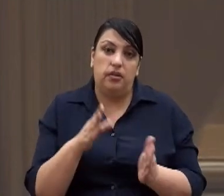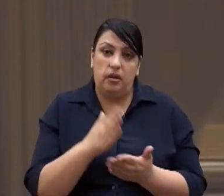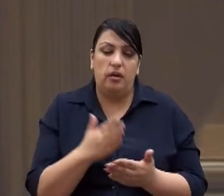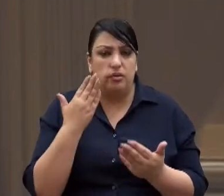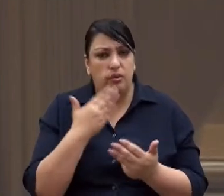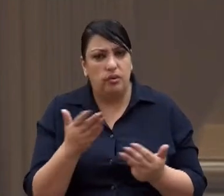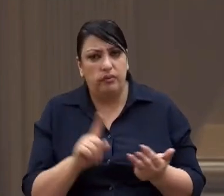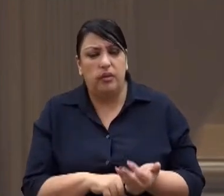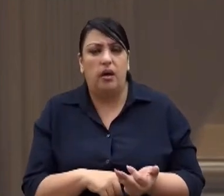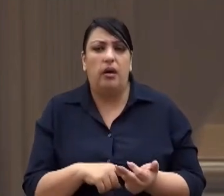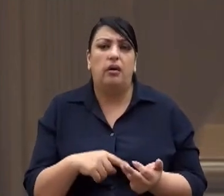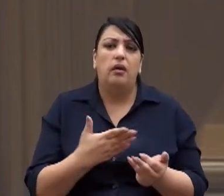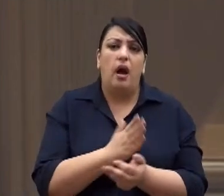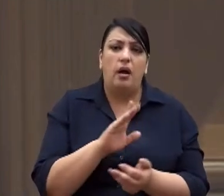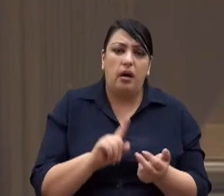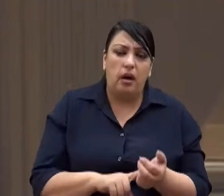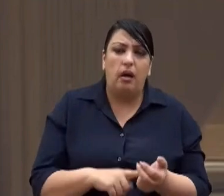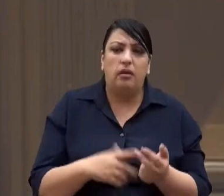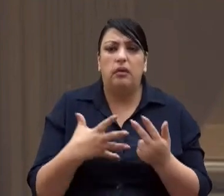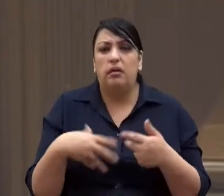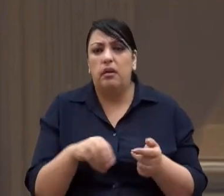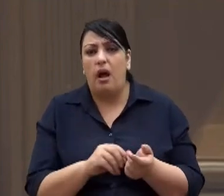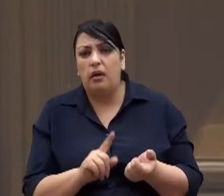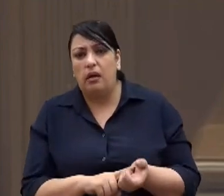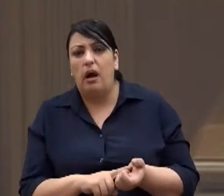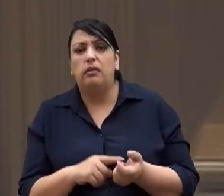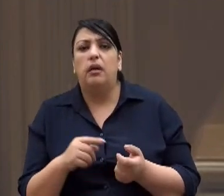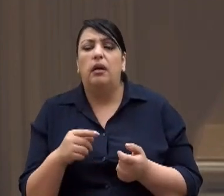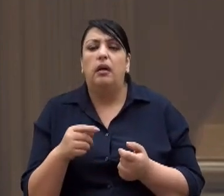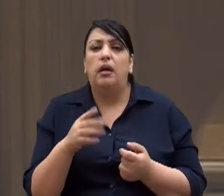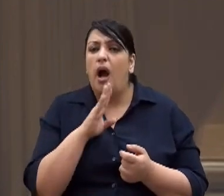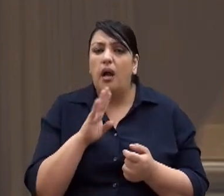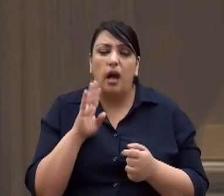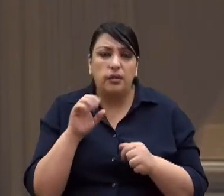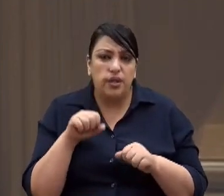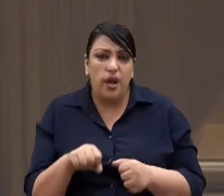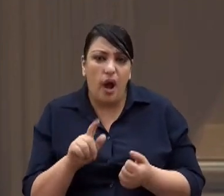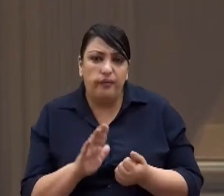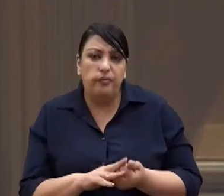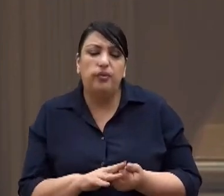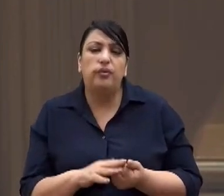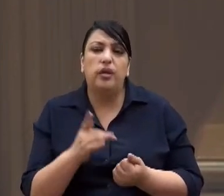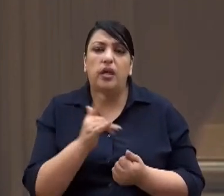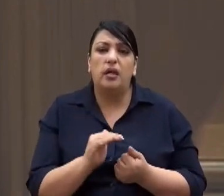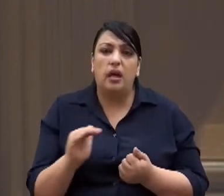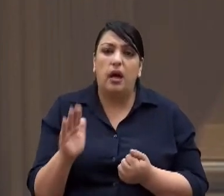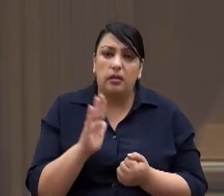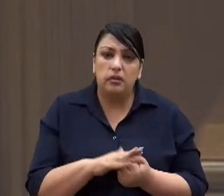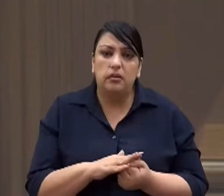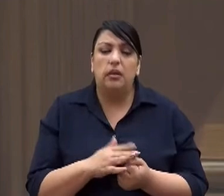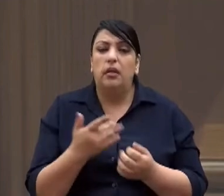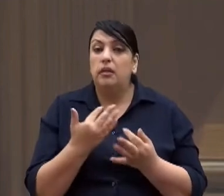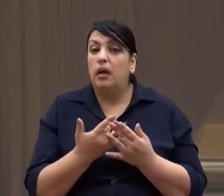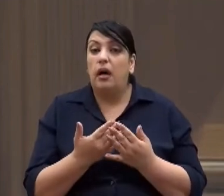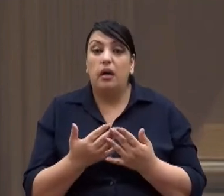է, քաղաքական անվտանգությունը, դա ընտանեկան անվտանգությունն է, կանանց իրավունքների առումով, երեխաների առումով,